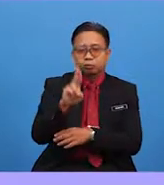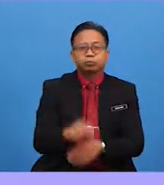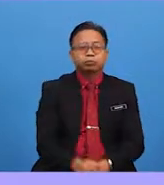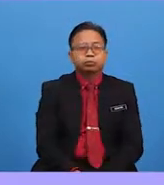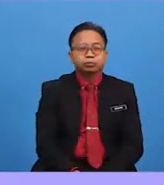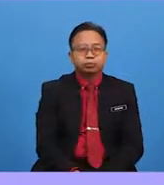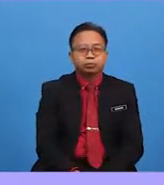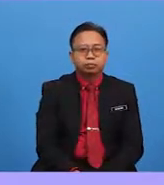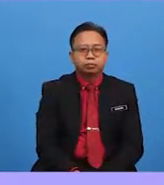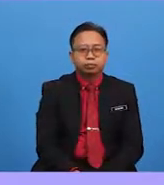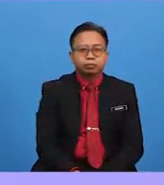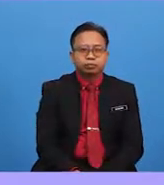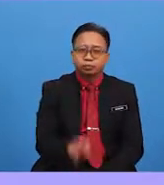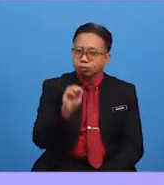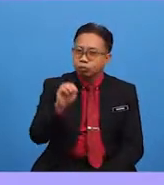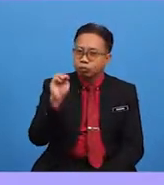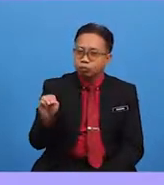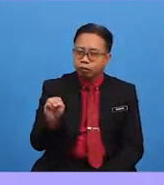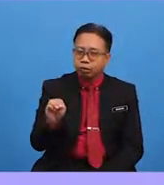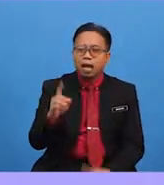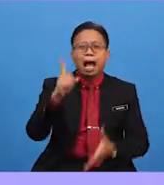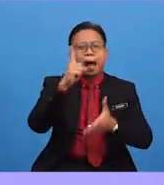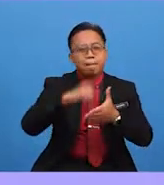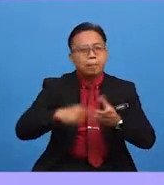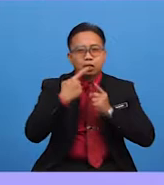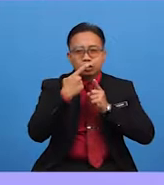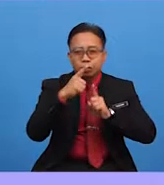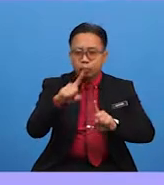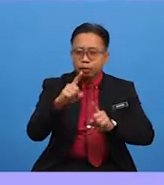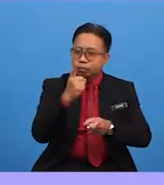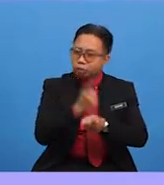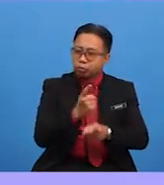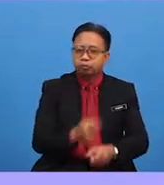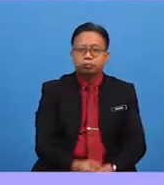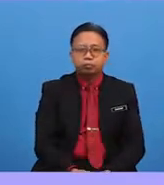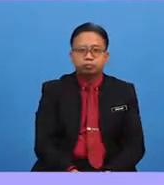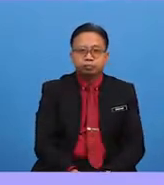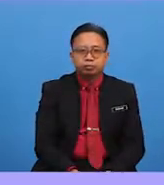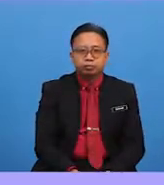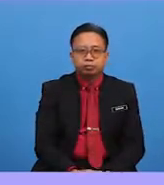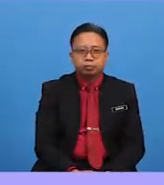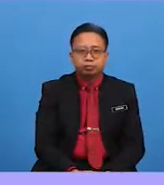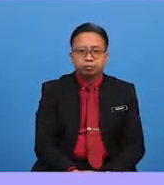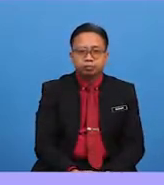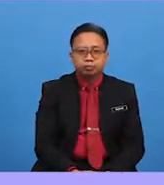Ke-si-ru. Murid-murid, apa jawapan yang betul ya?